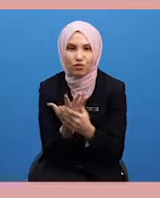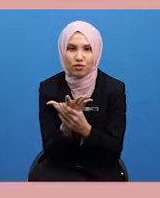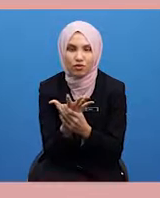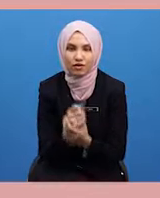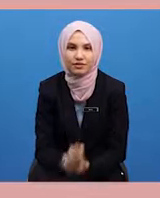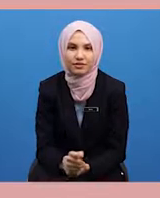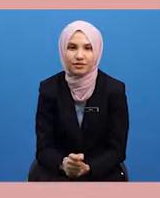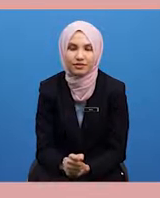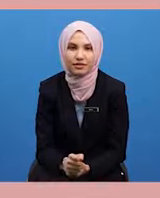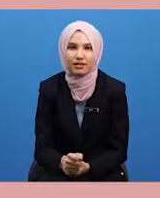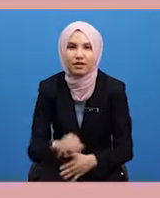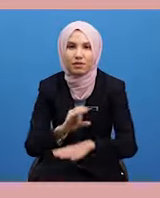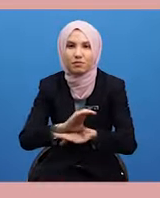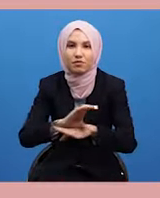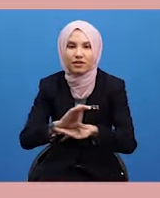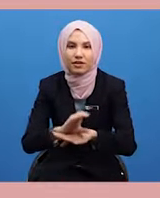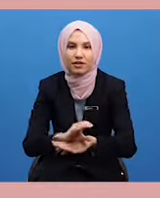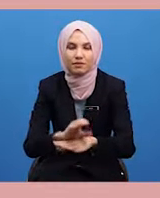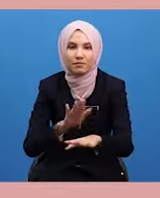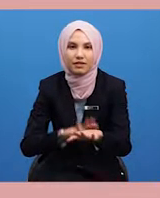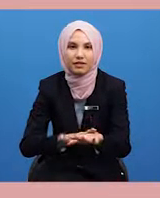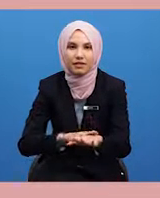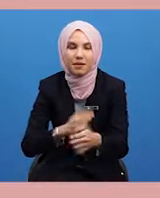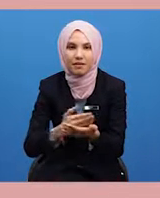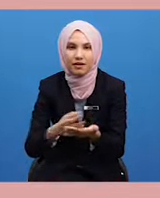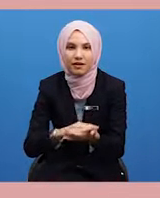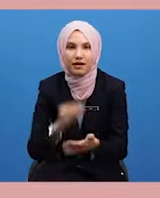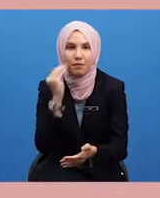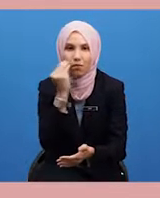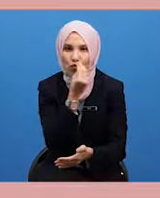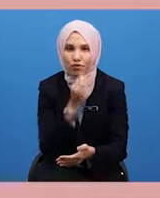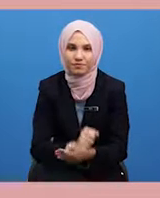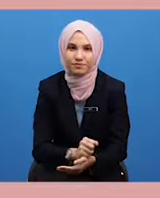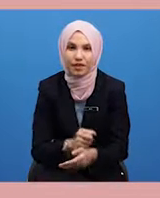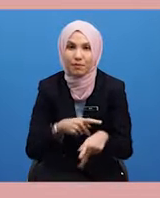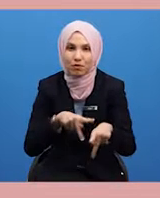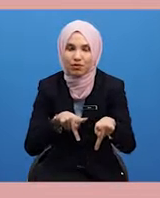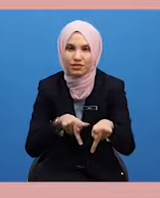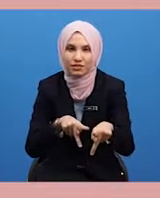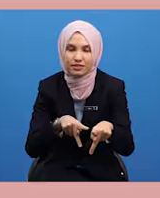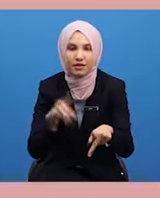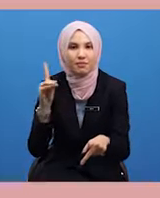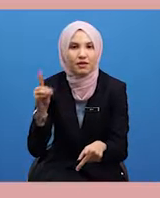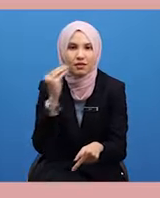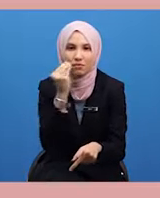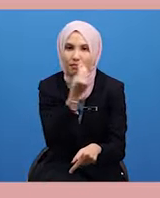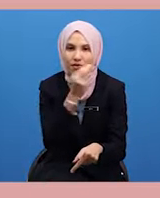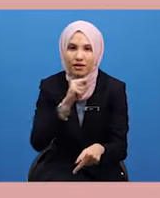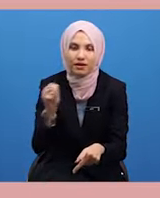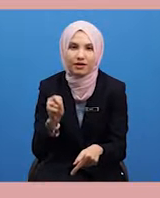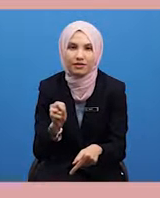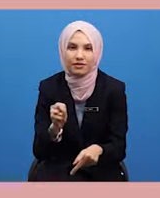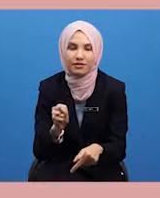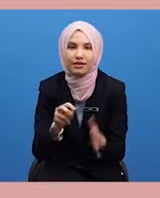struktur-struktur dan fungsi-fungsi pada bahagian bunga, proses pendebungaan dan